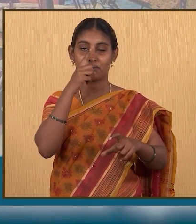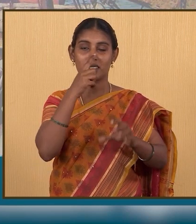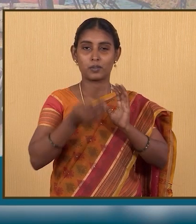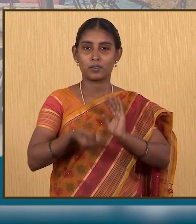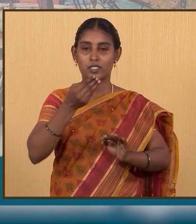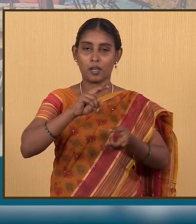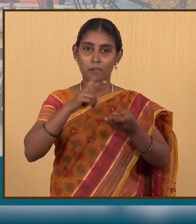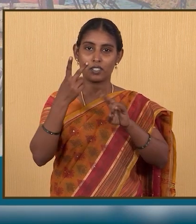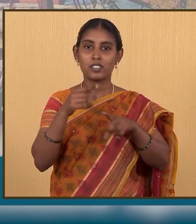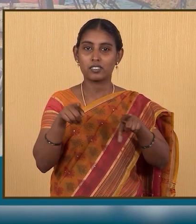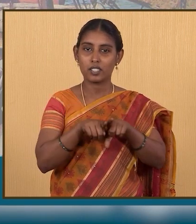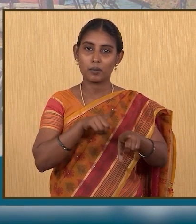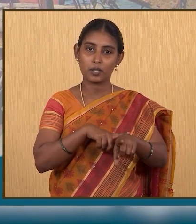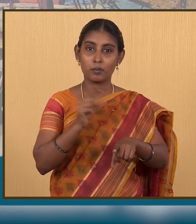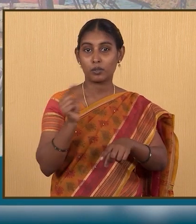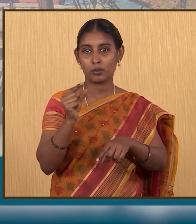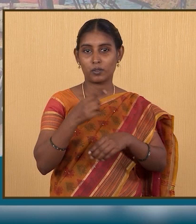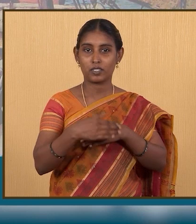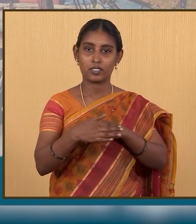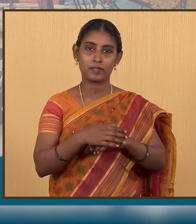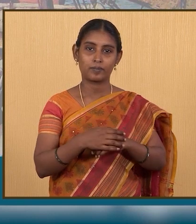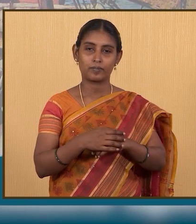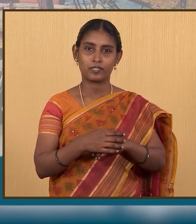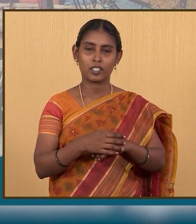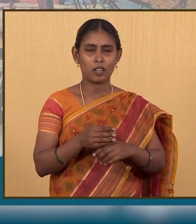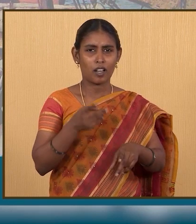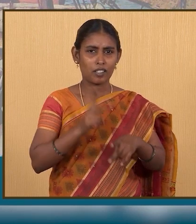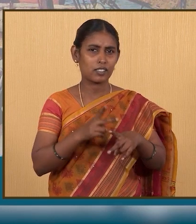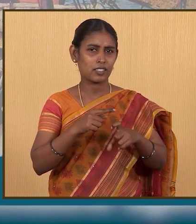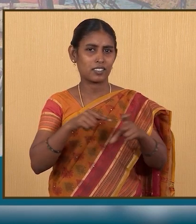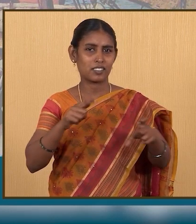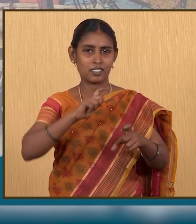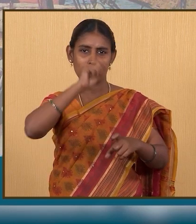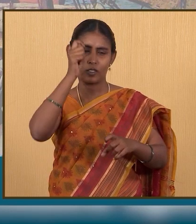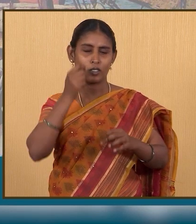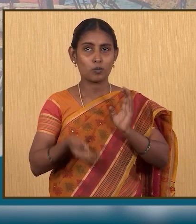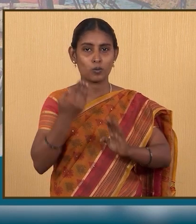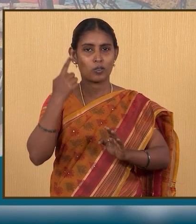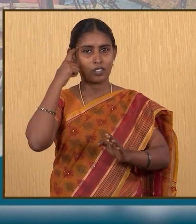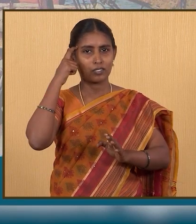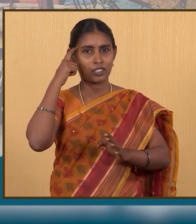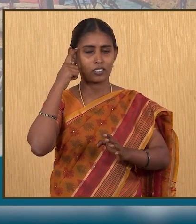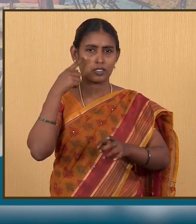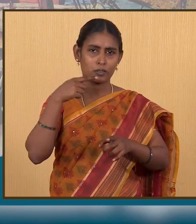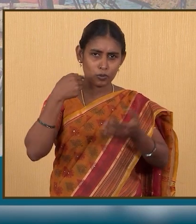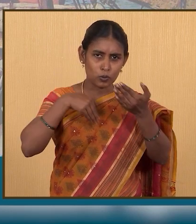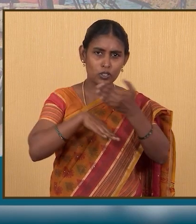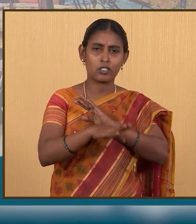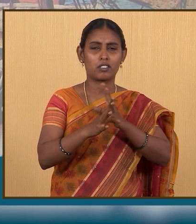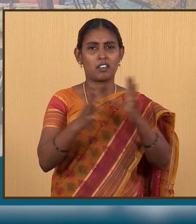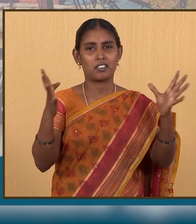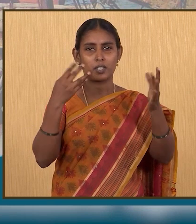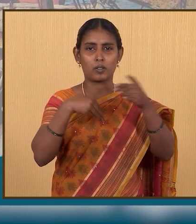இன்னும் அதிகமாகும். சரி, இந்த சமயத்தை பயன்படுத்தி நம்ம இன்னும் சலுகைகளை வாங்கலாம் அப்படின்னு